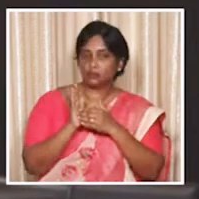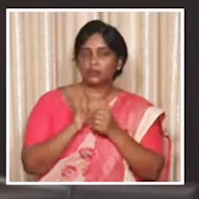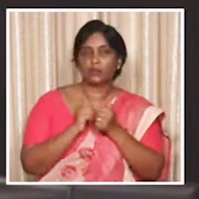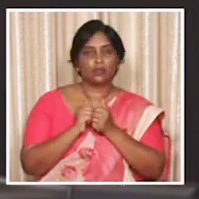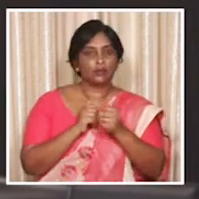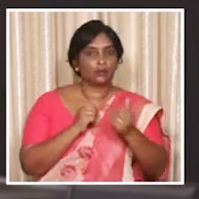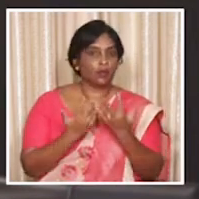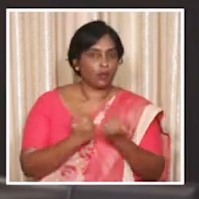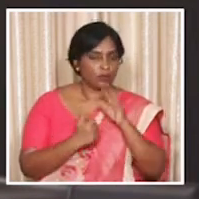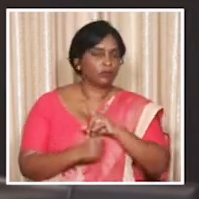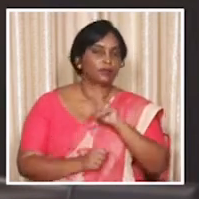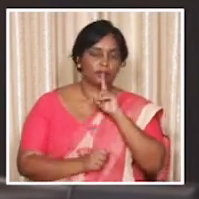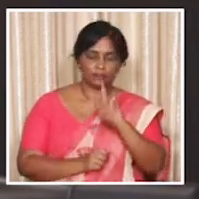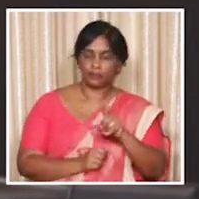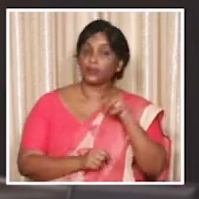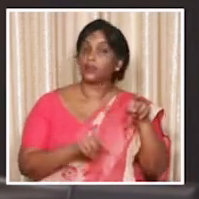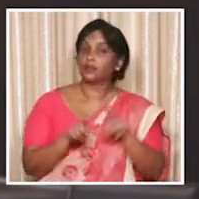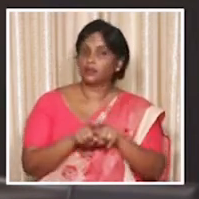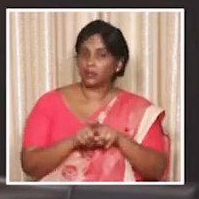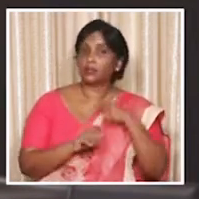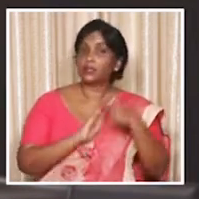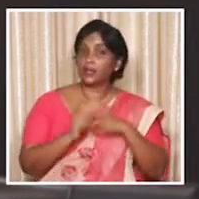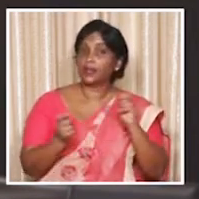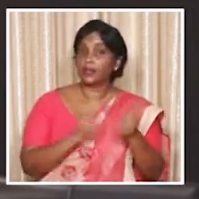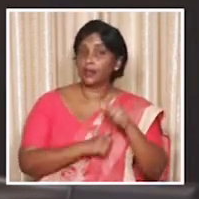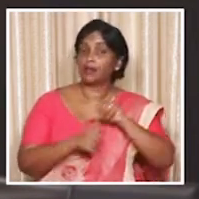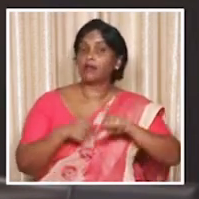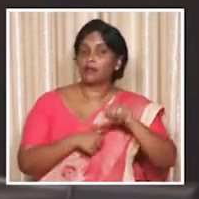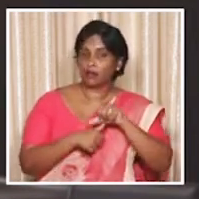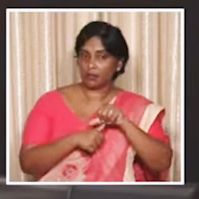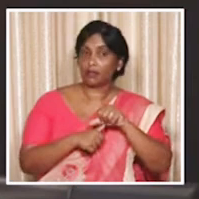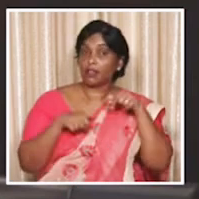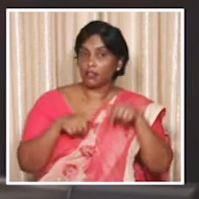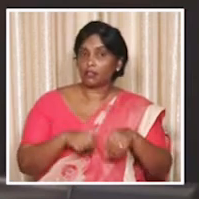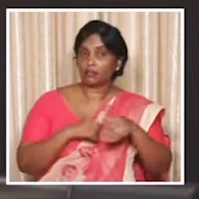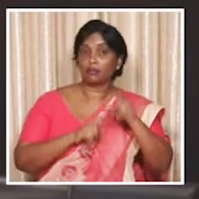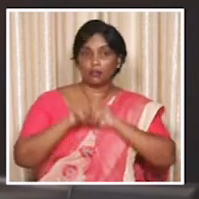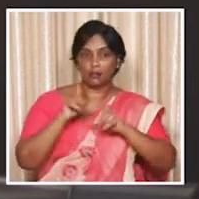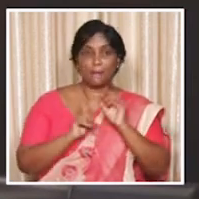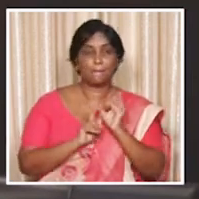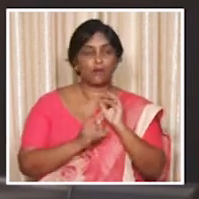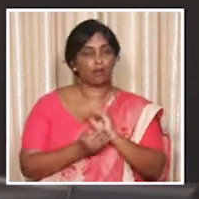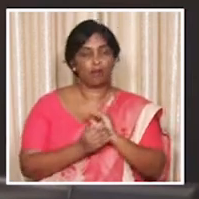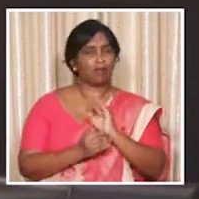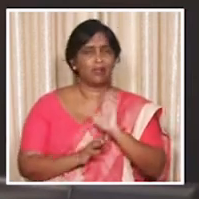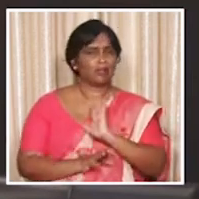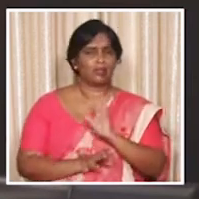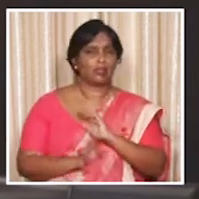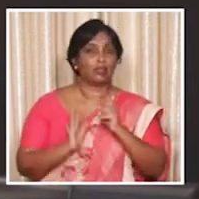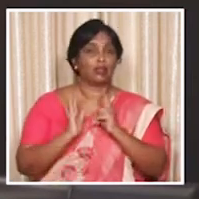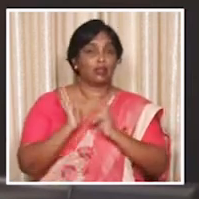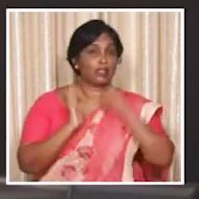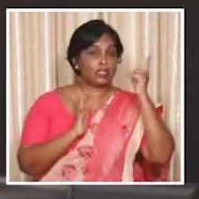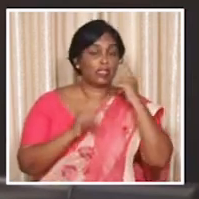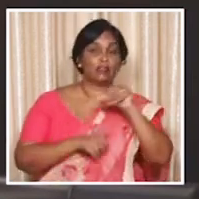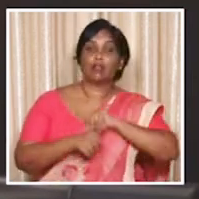පවත්වා ගැනීම අවශ්‍යයි කියන කාරණාව මැදිහත් වුණා. ඒ වගේම ශ්‍රී ලංකා ක්‍රිකට් ආයතනය දැනට මේ කතා කරන පෞද්ගලික ආයතනය නෙමෙයි, මේක ජාතික